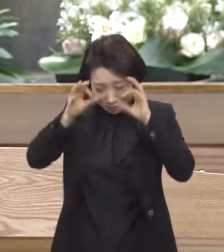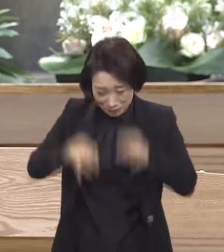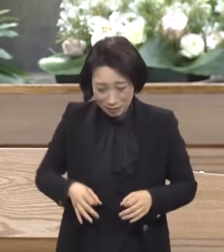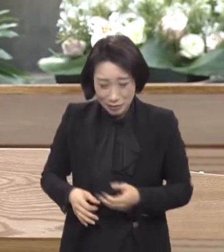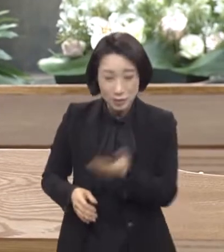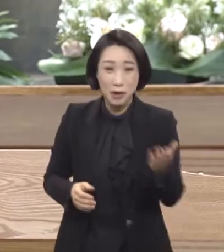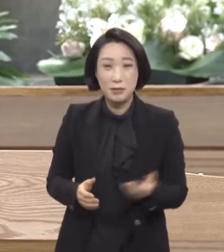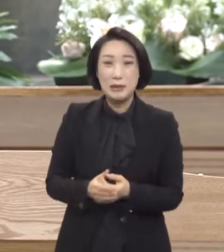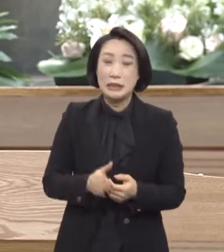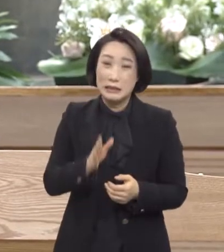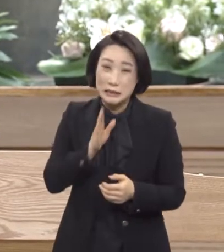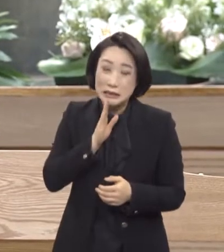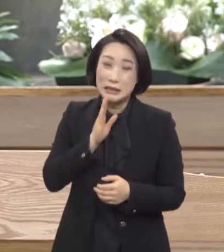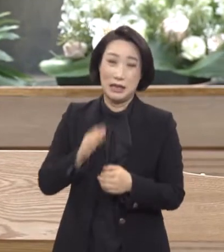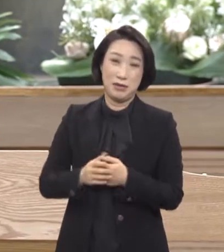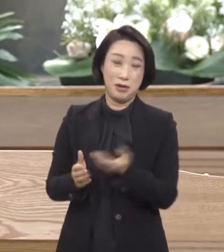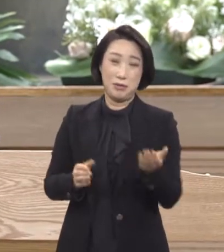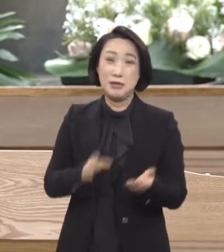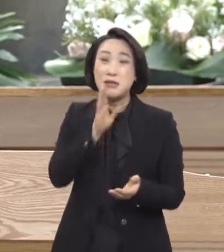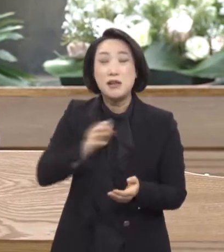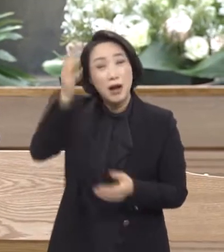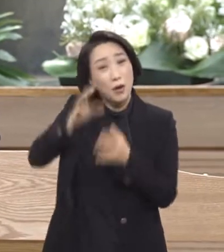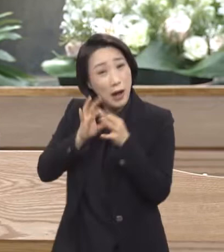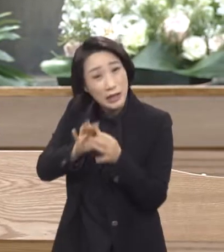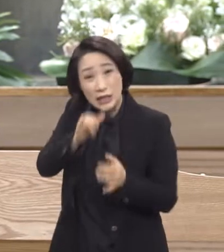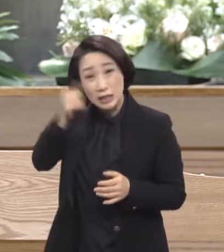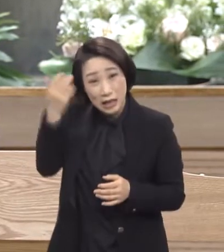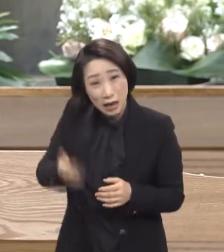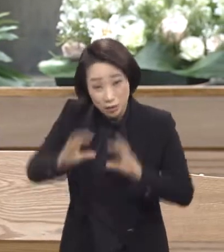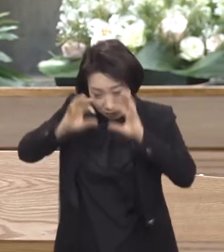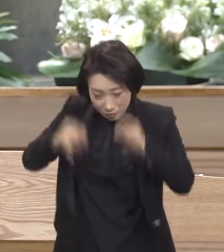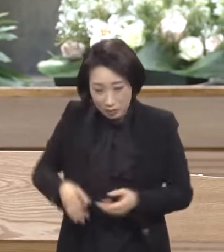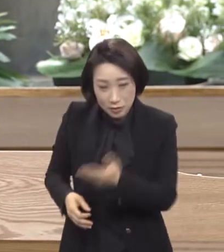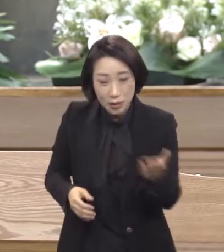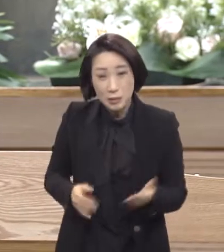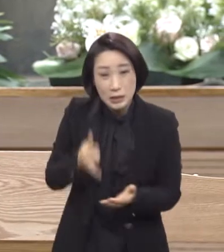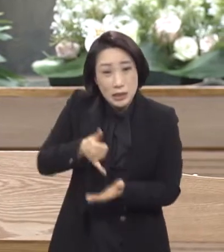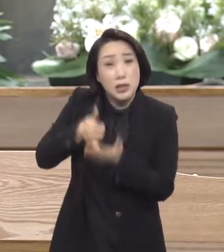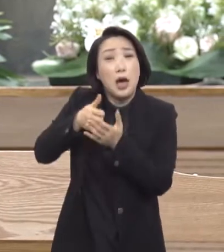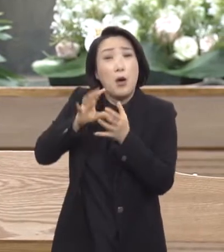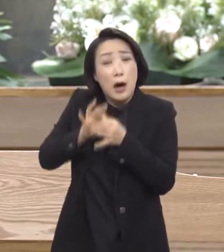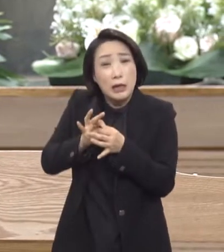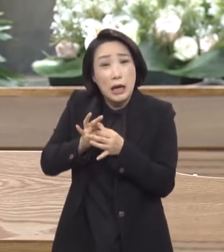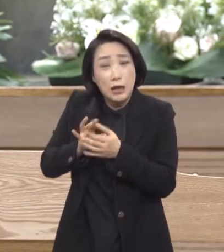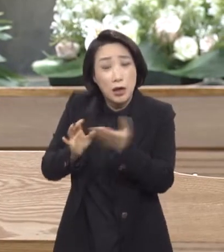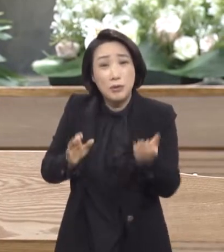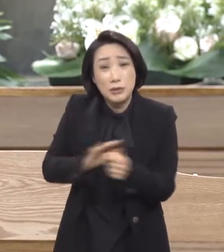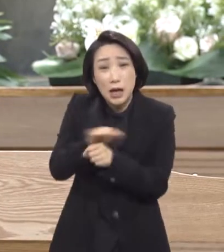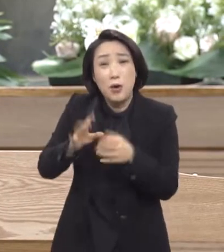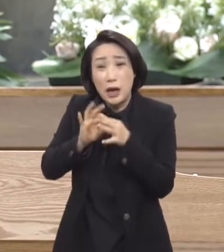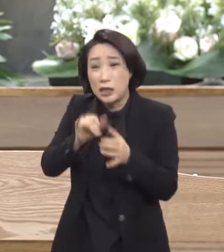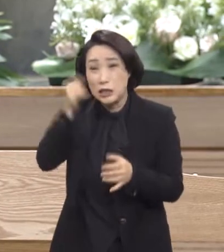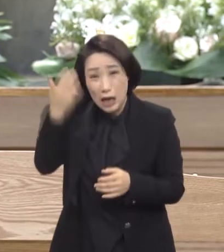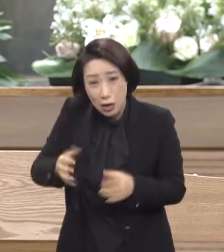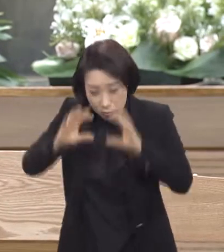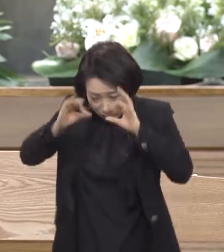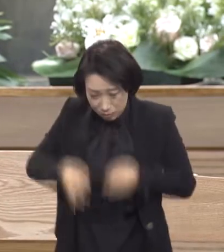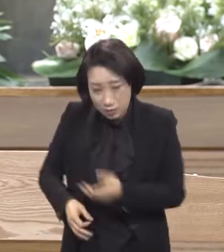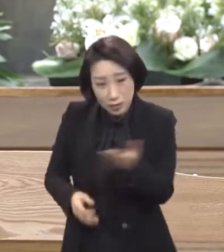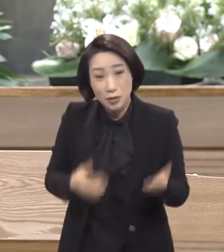응? 진실한 신령한 관계가 있었던가, 인격적인 참으로 사랑의 관계가